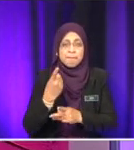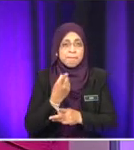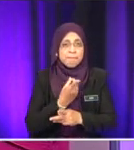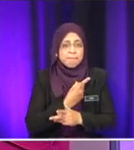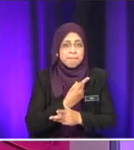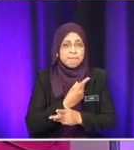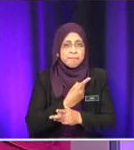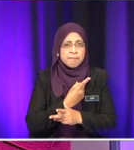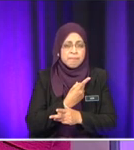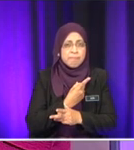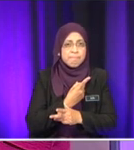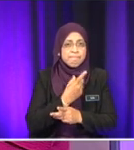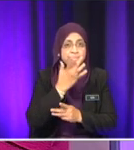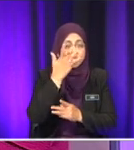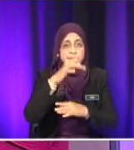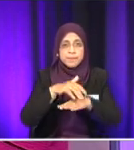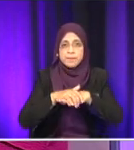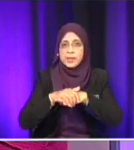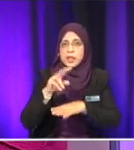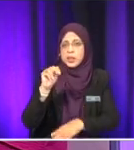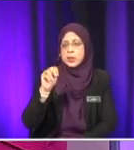fasih berbahasa Inggris